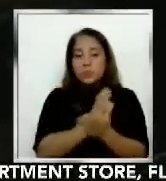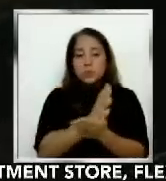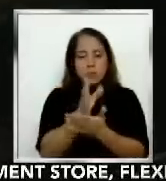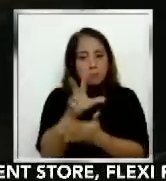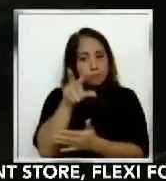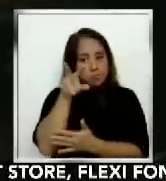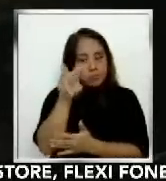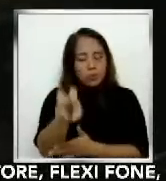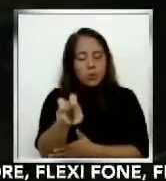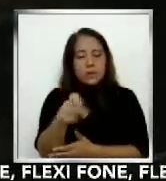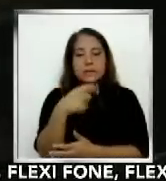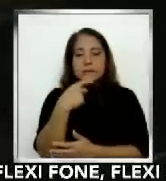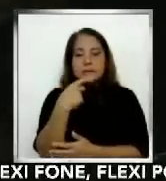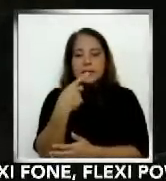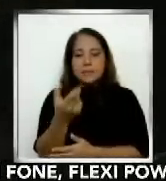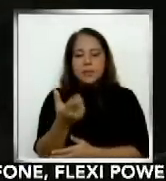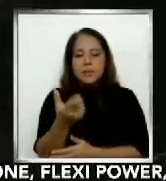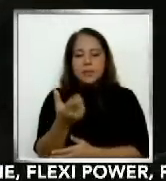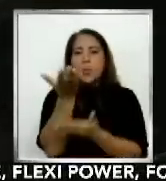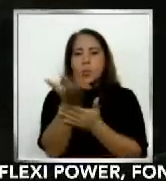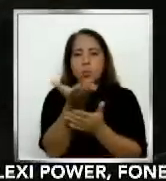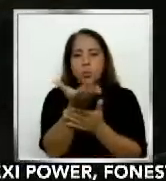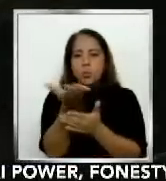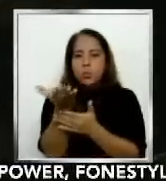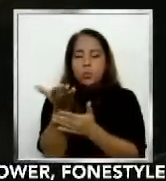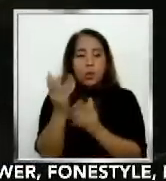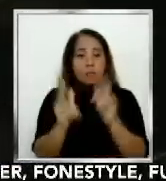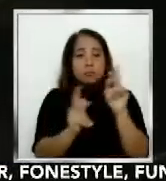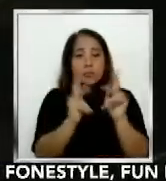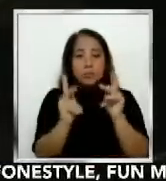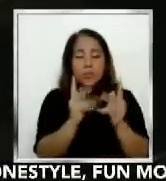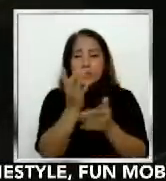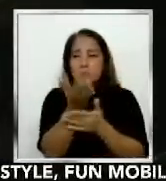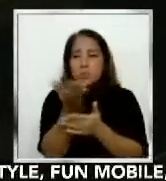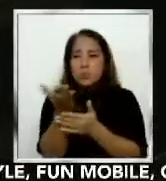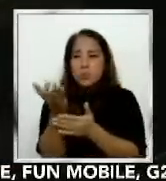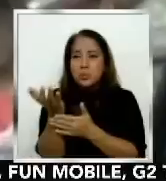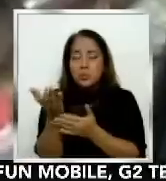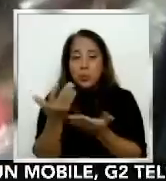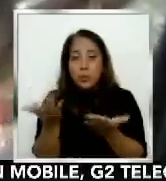nabanggit mong panlilimos ng mga residente sa gitna ng daan.